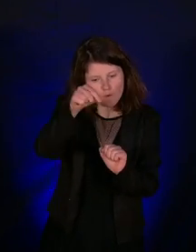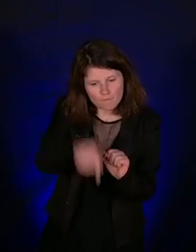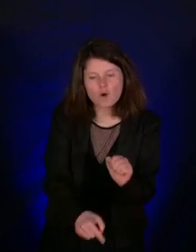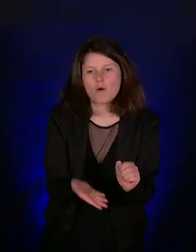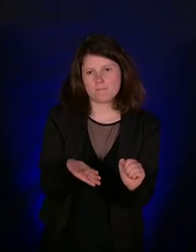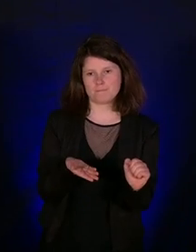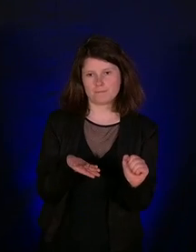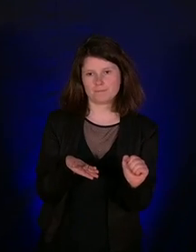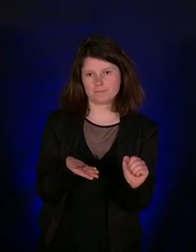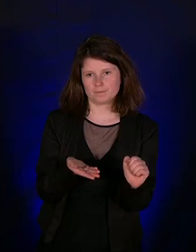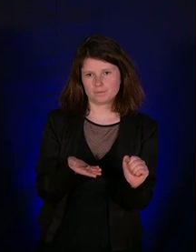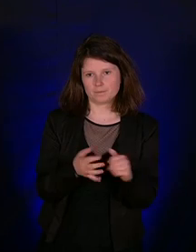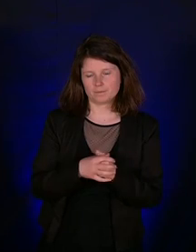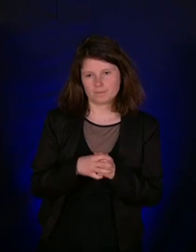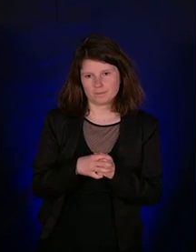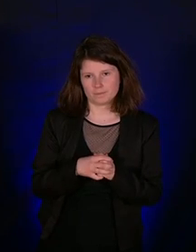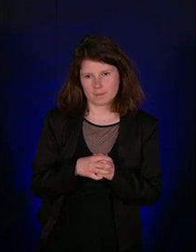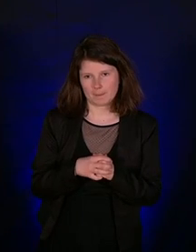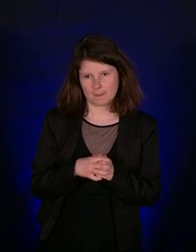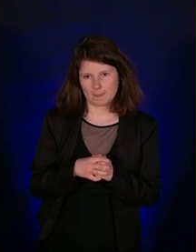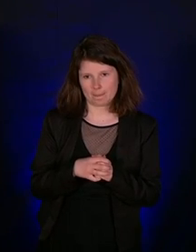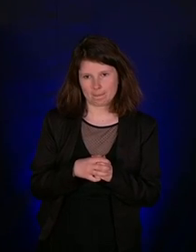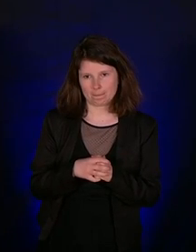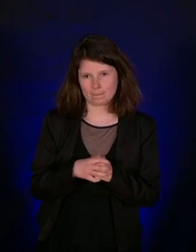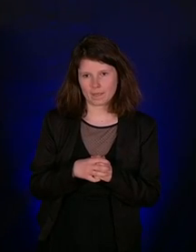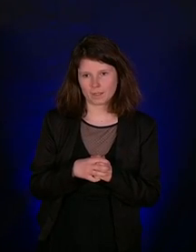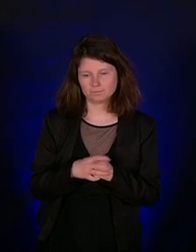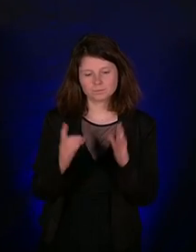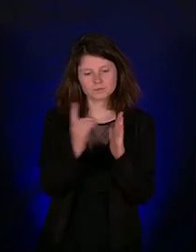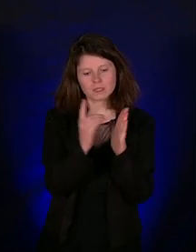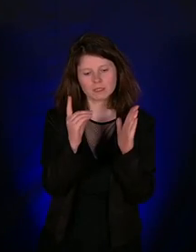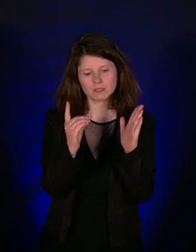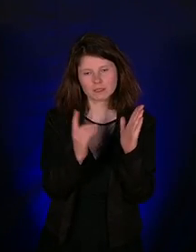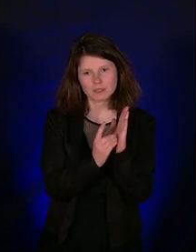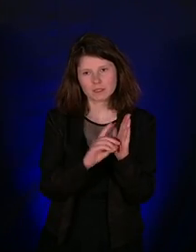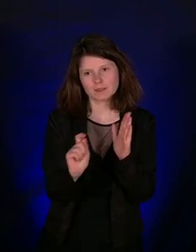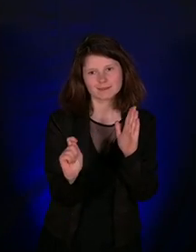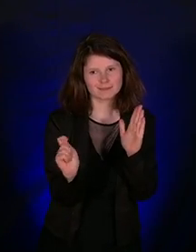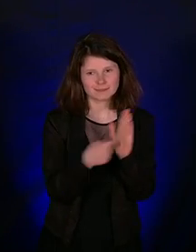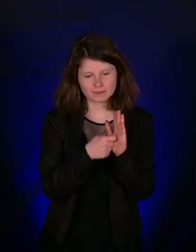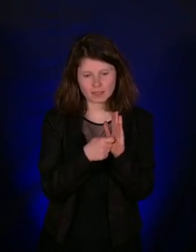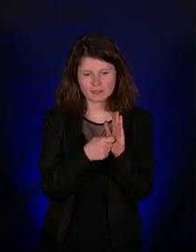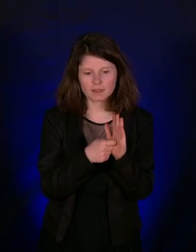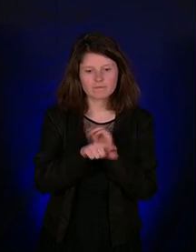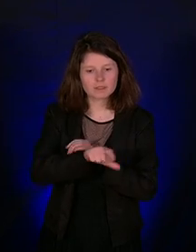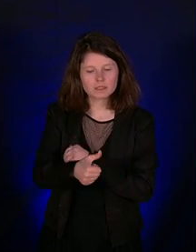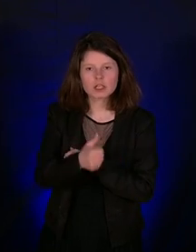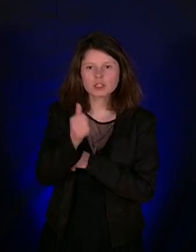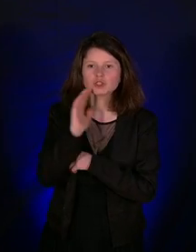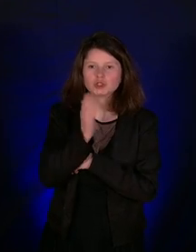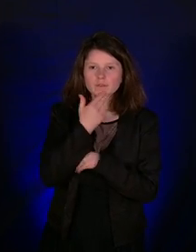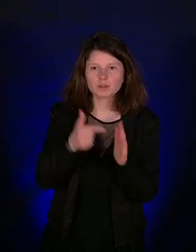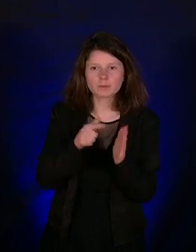de l'énergie le décret du 21 janvier 2022 modifiant les taux d'émission du